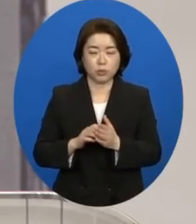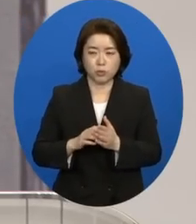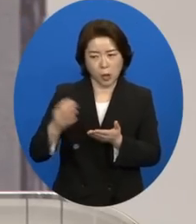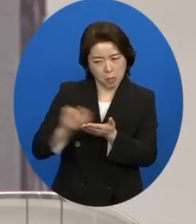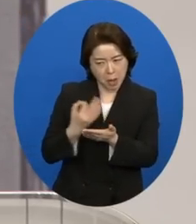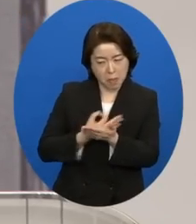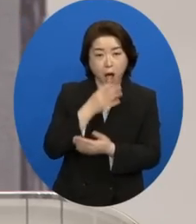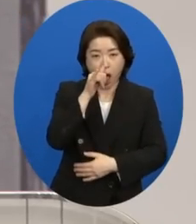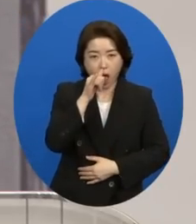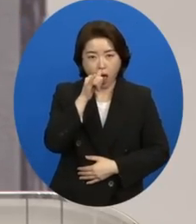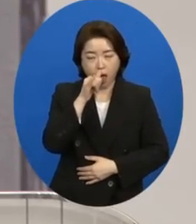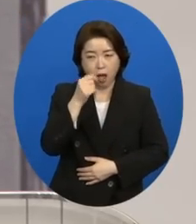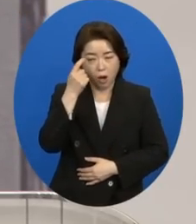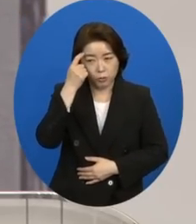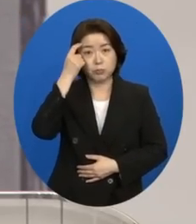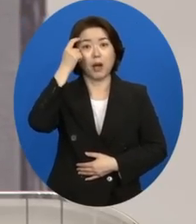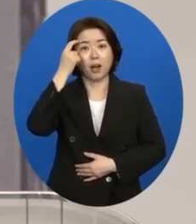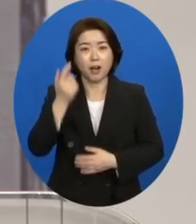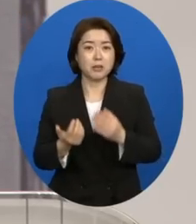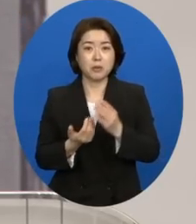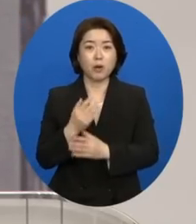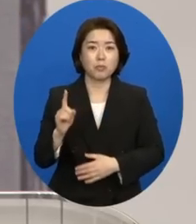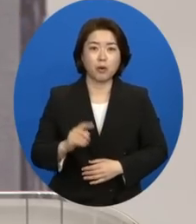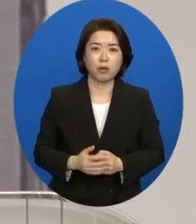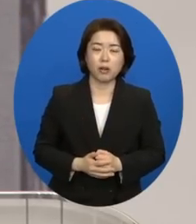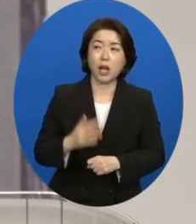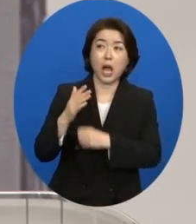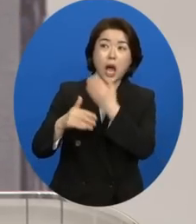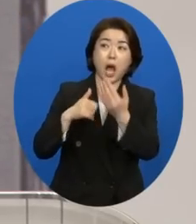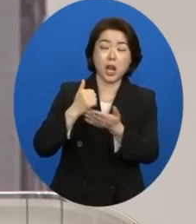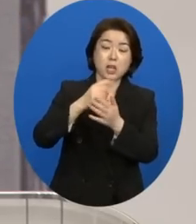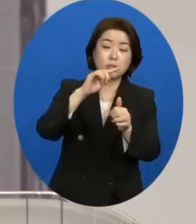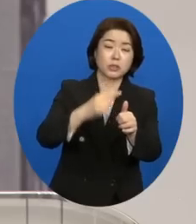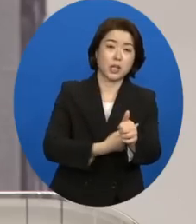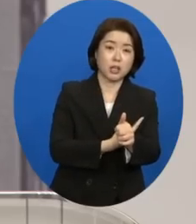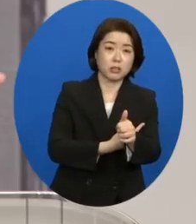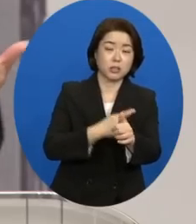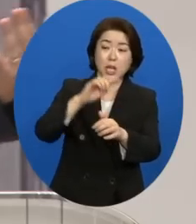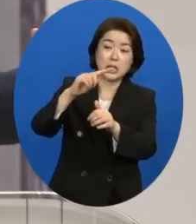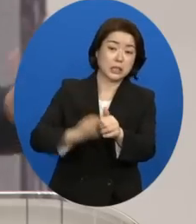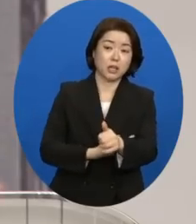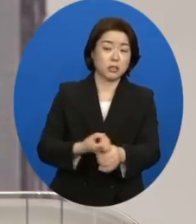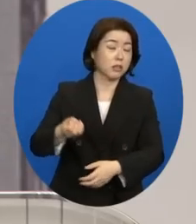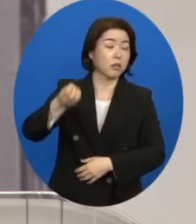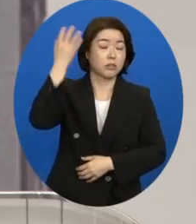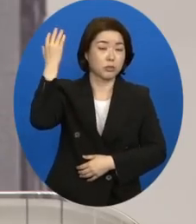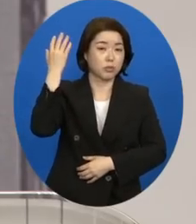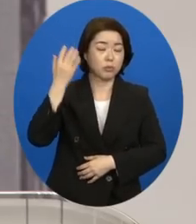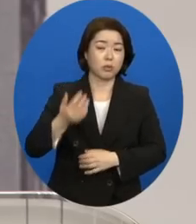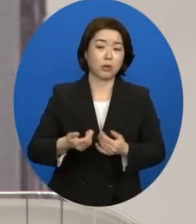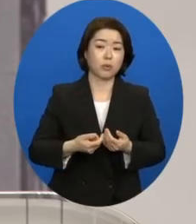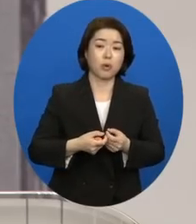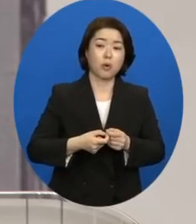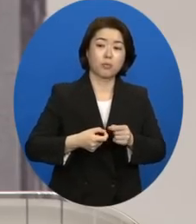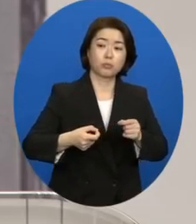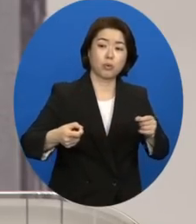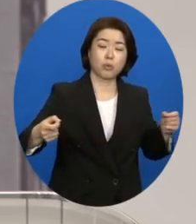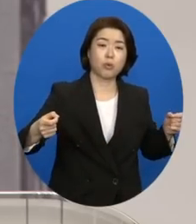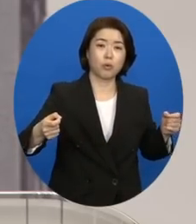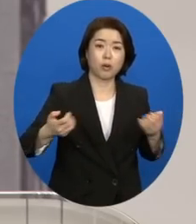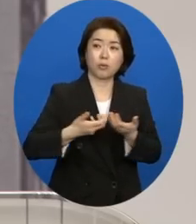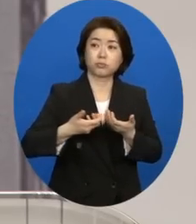그 돈을 버니까 무슨 생각이 드냐면 하나님이 그냥 자연스럽게 자연스럽게 잊어버리고 멀어지더라 그렇게